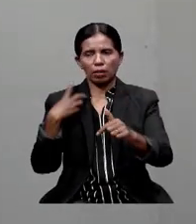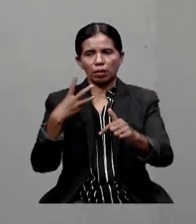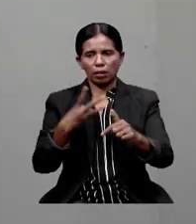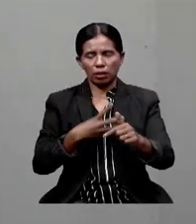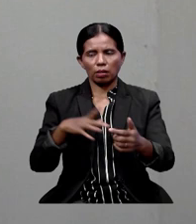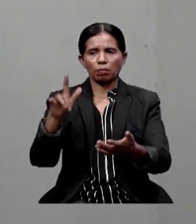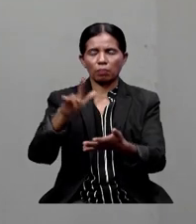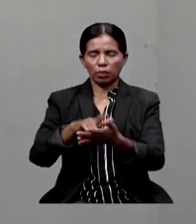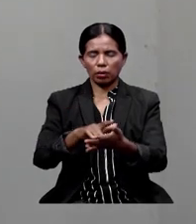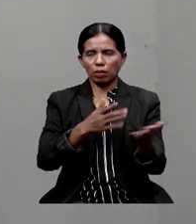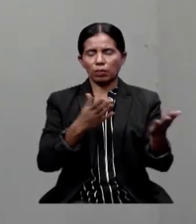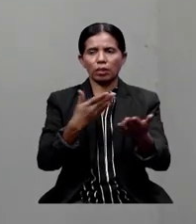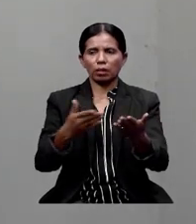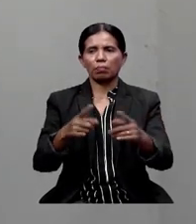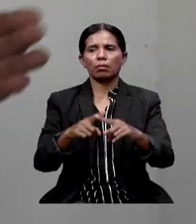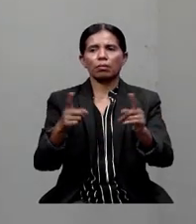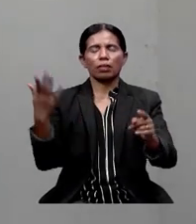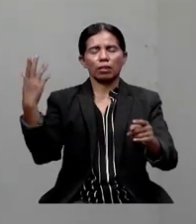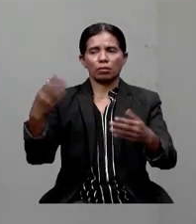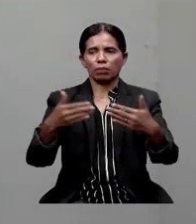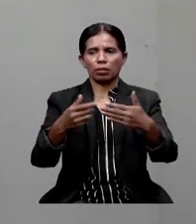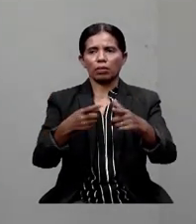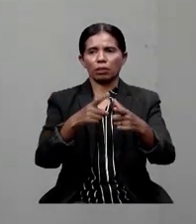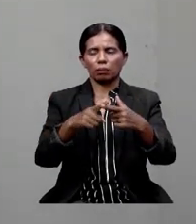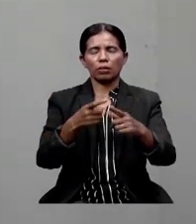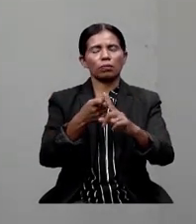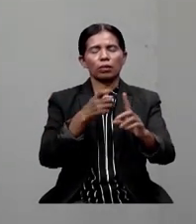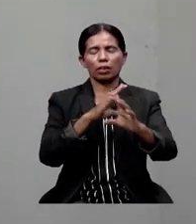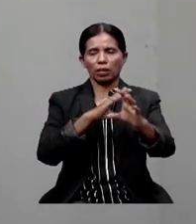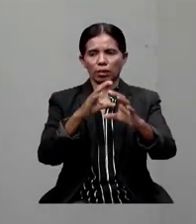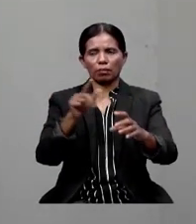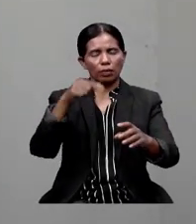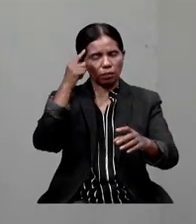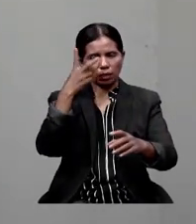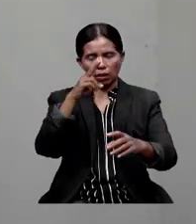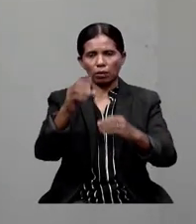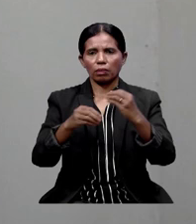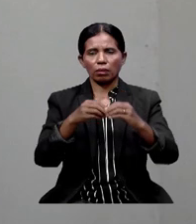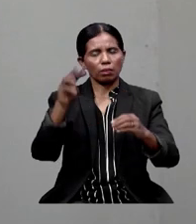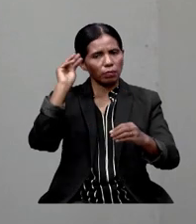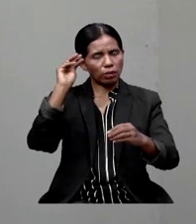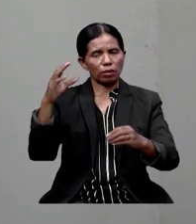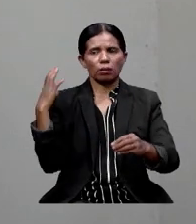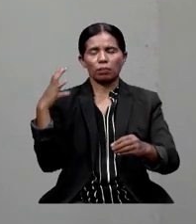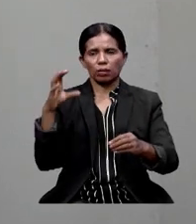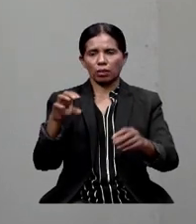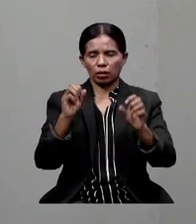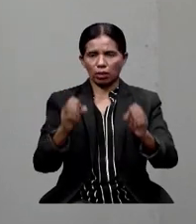halo hatong sa taon mai sir hatong iya di frontera para depois mai ho si kareta gobyerno hari helen ni ministero kompetente sa transporte